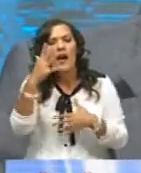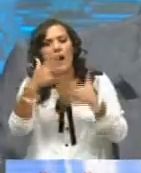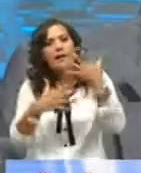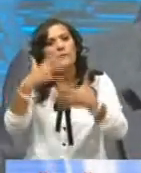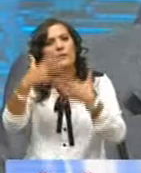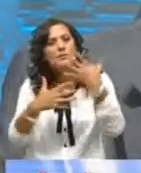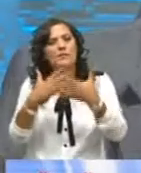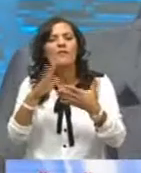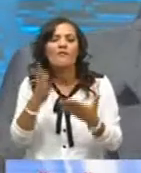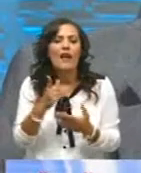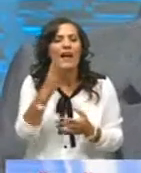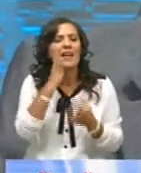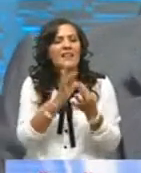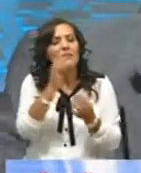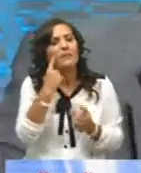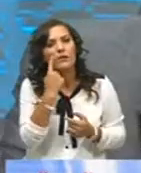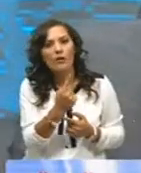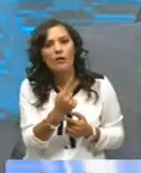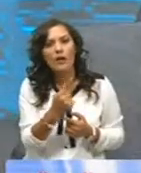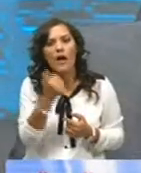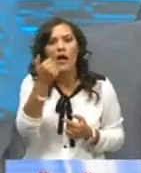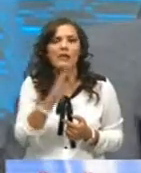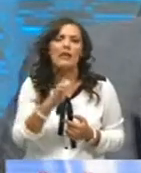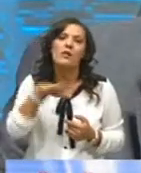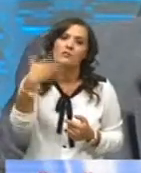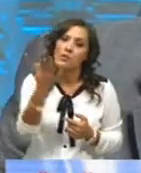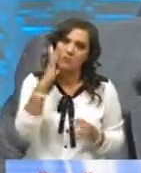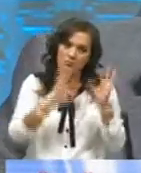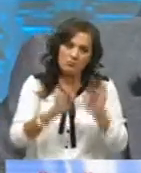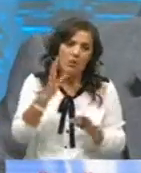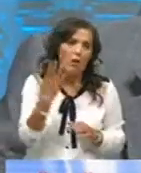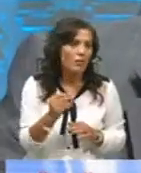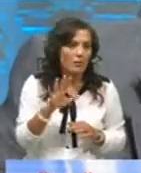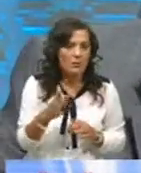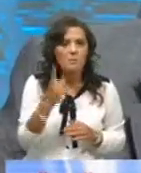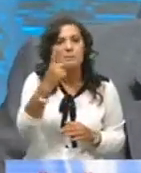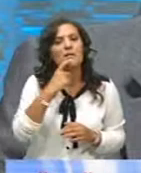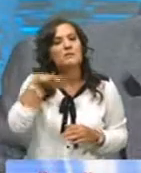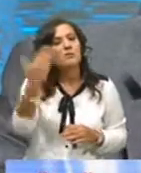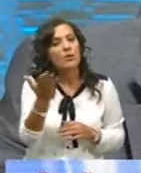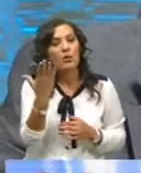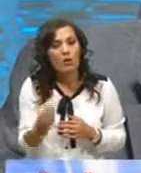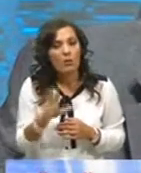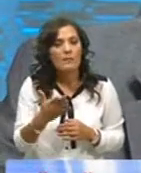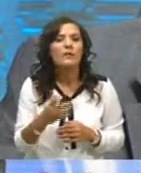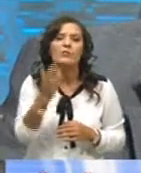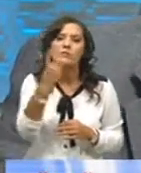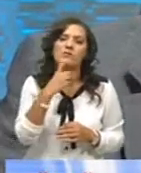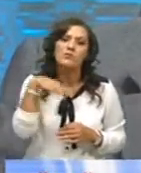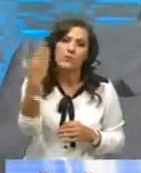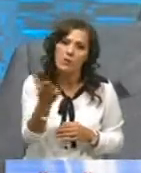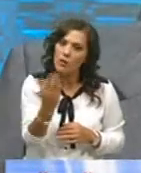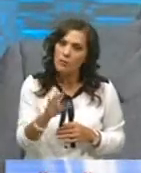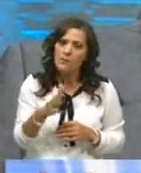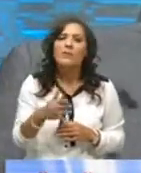karmaşası ya da tipine göre 6 ay sonra da olabilir ikinci kolonoskopi bir yıl sonra da olabilir üç yıl sonra da